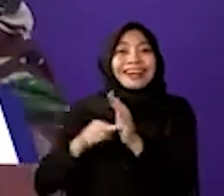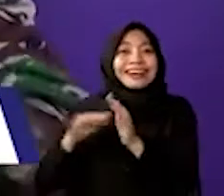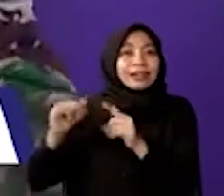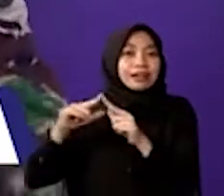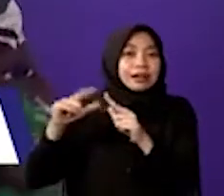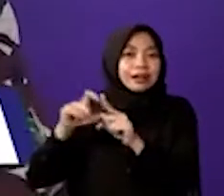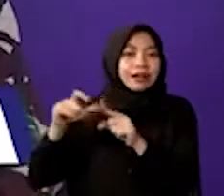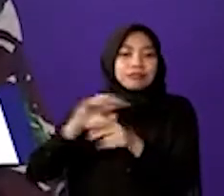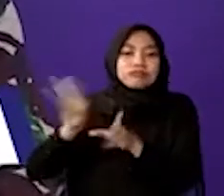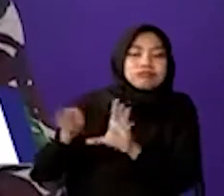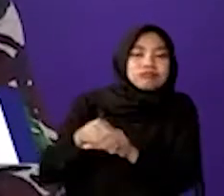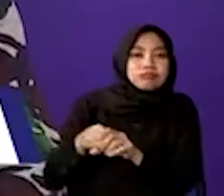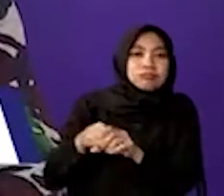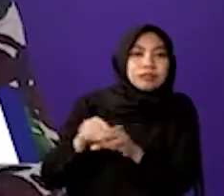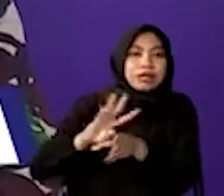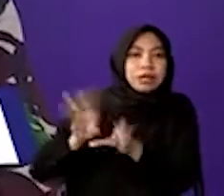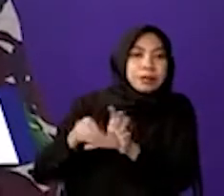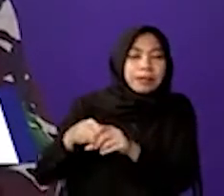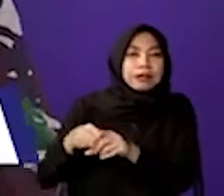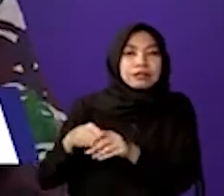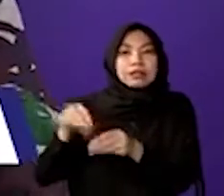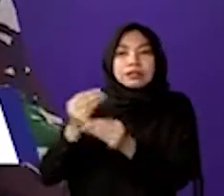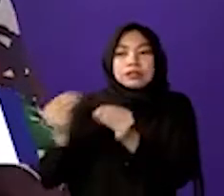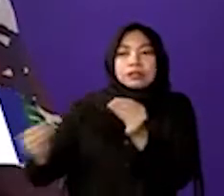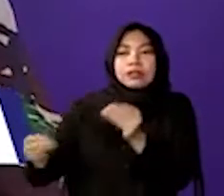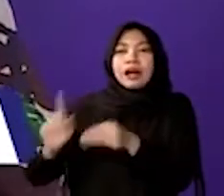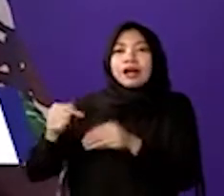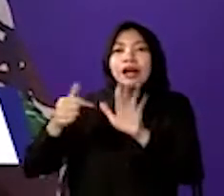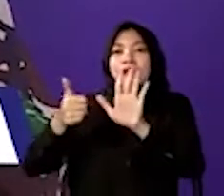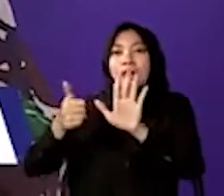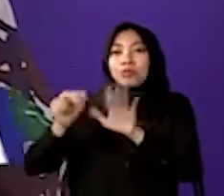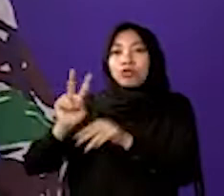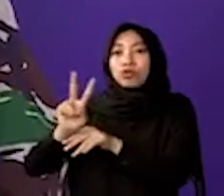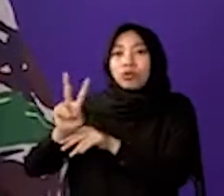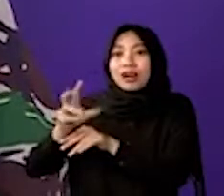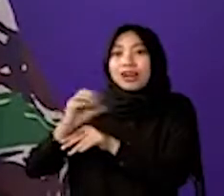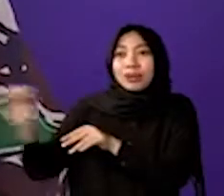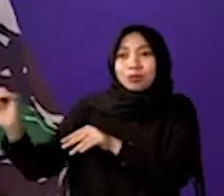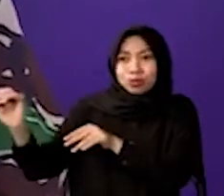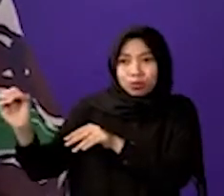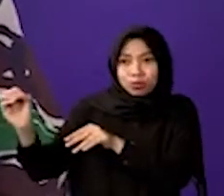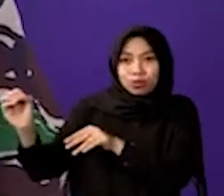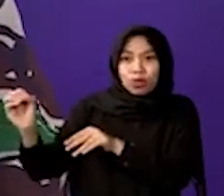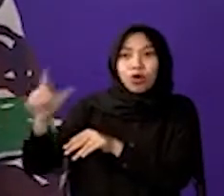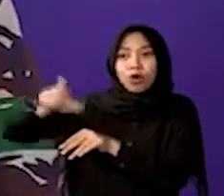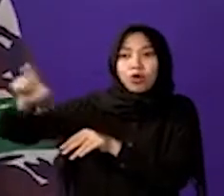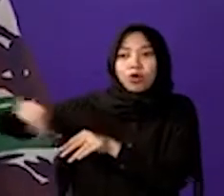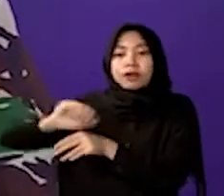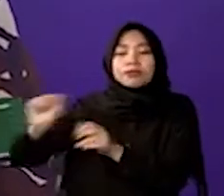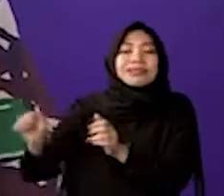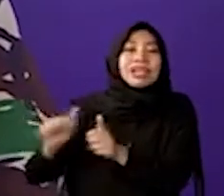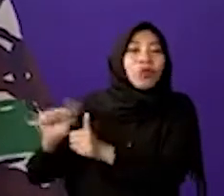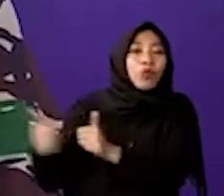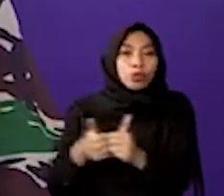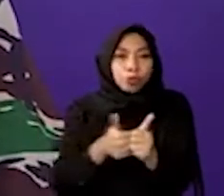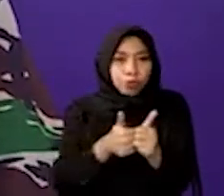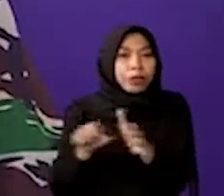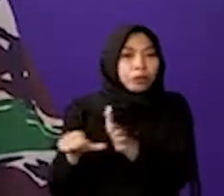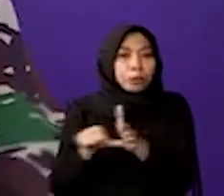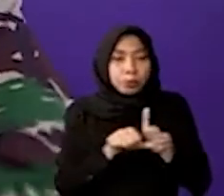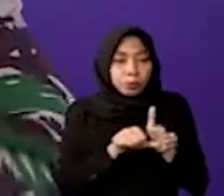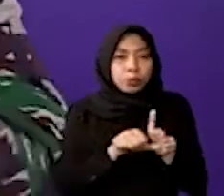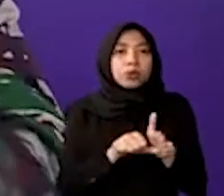eh total jajaran kami ada 62.000 sekian yang dilibatkan dan kami memang